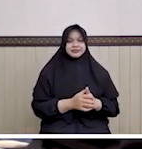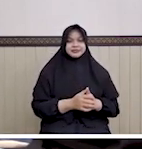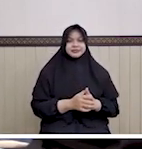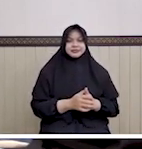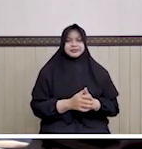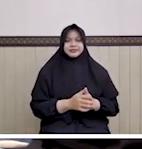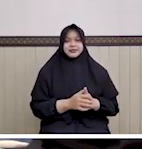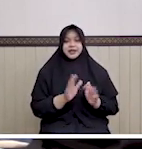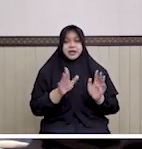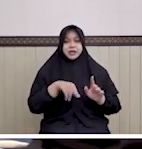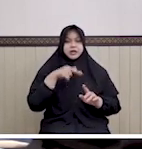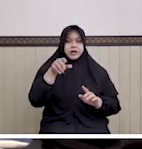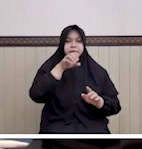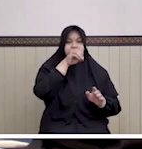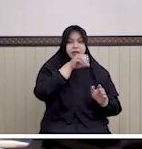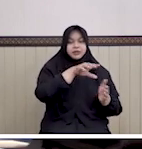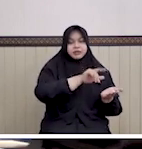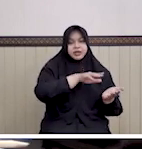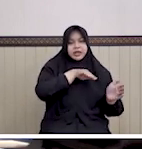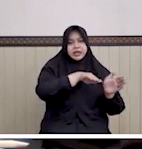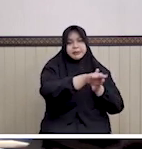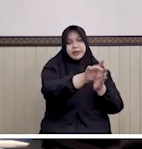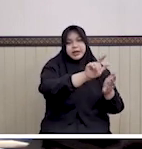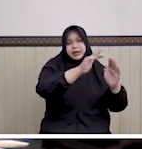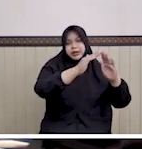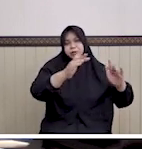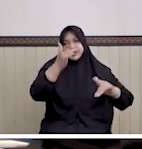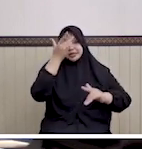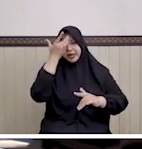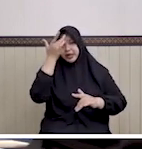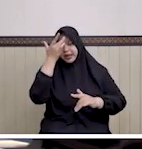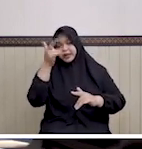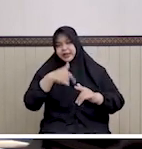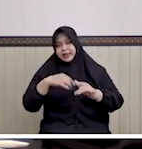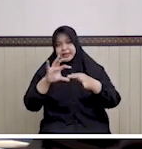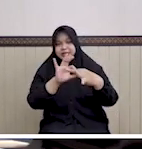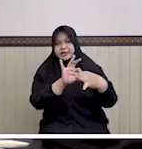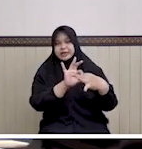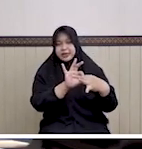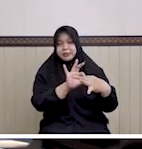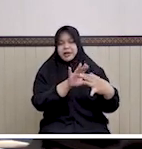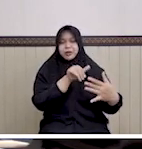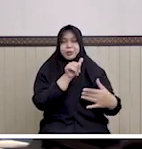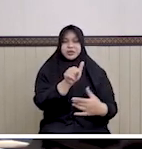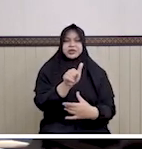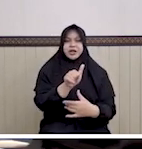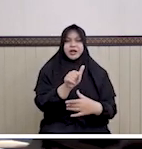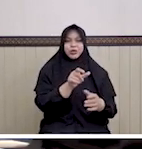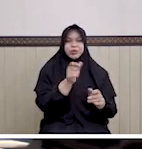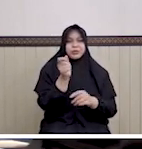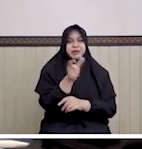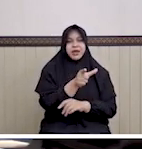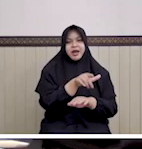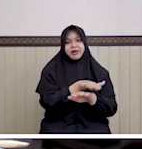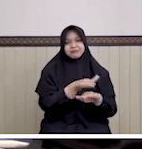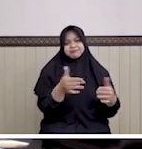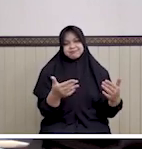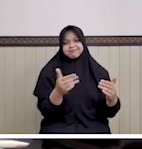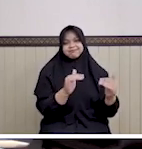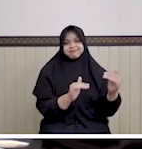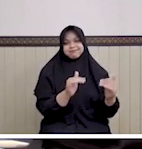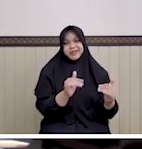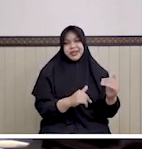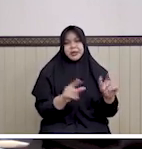Nah nanti sampaikan ke rumah sakit sudah tinggal rumah sakit sama Babel jam Susanti depan untuk pembiayaannya jadi